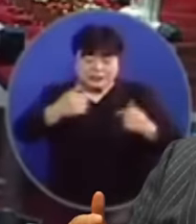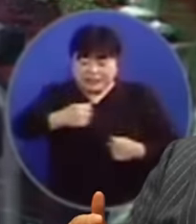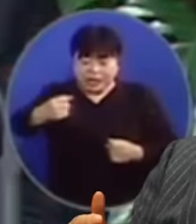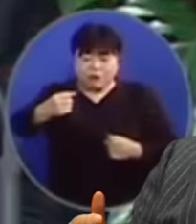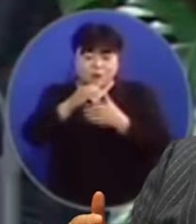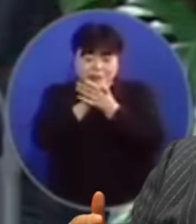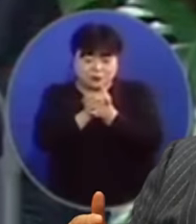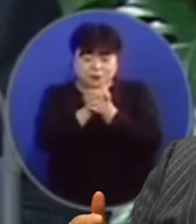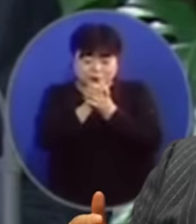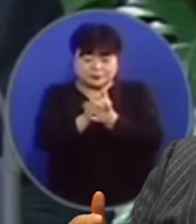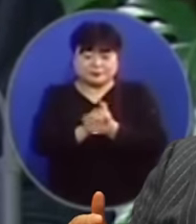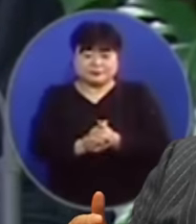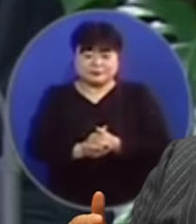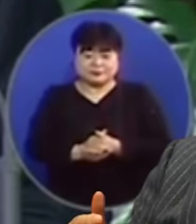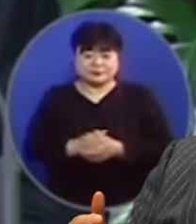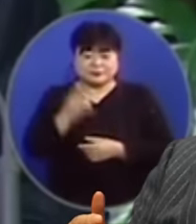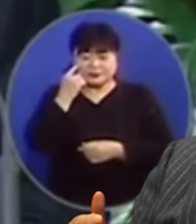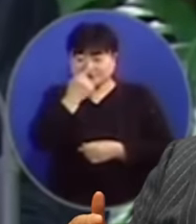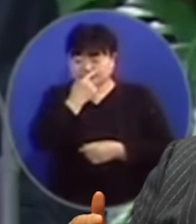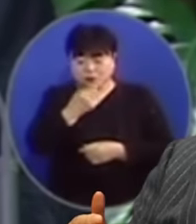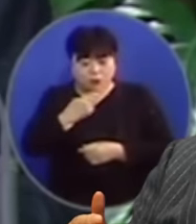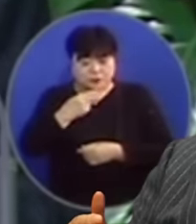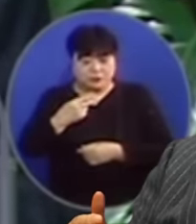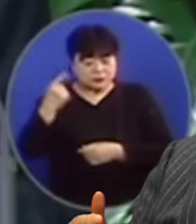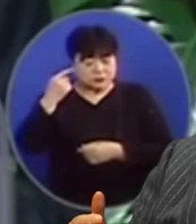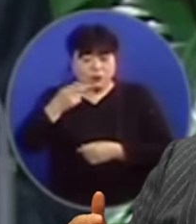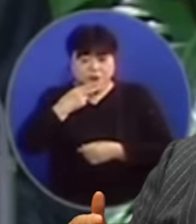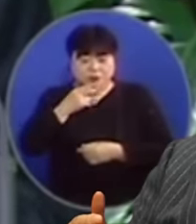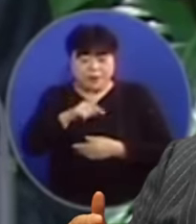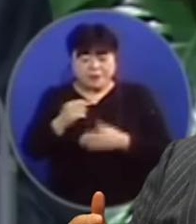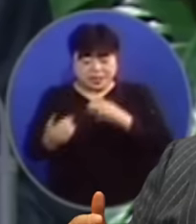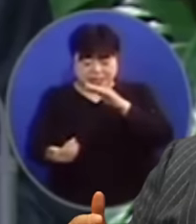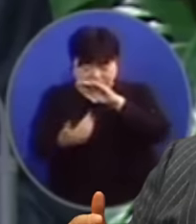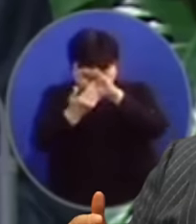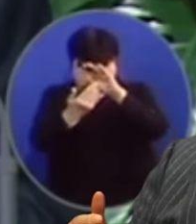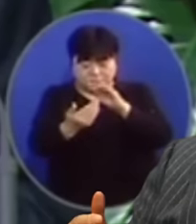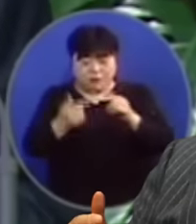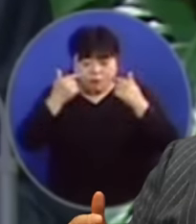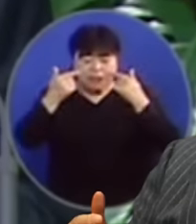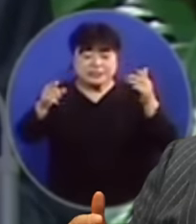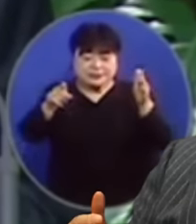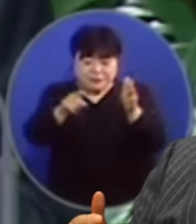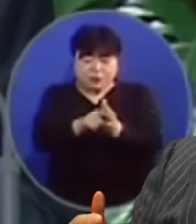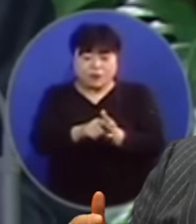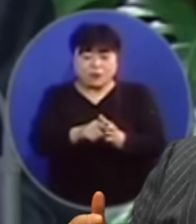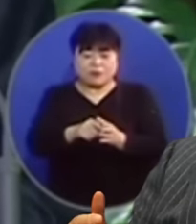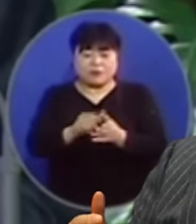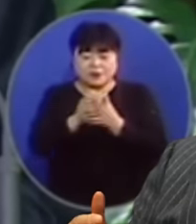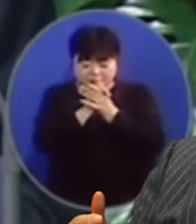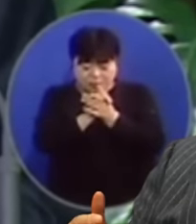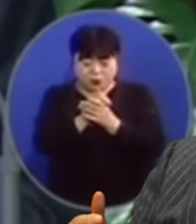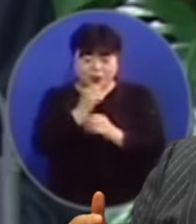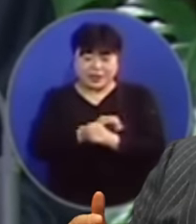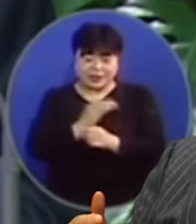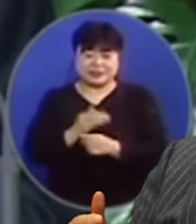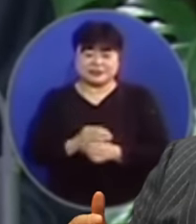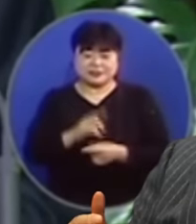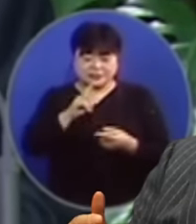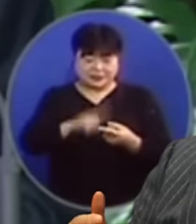갖고서 눈은 안 보이고 귀에는 안 들려도 내 마음에 이루어졌다는 것을 확실히 믿고서 기도해야